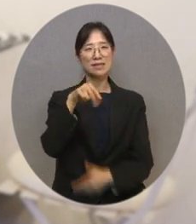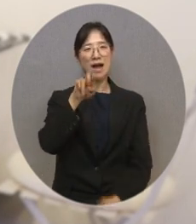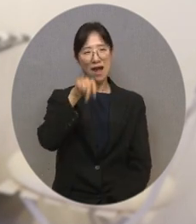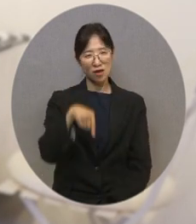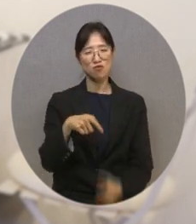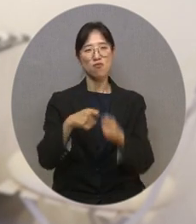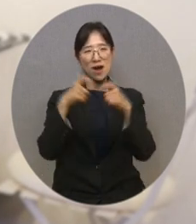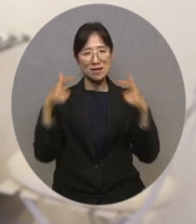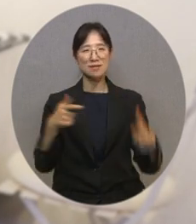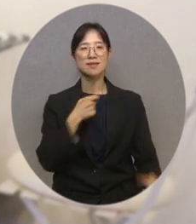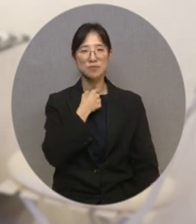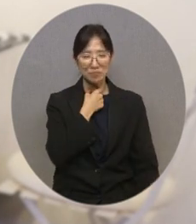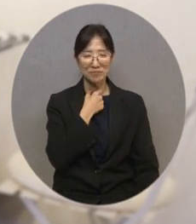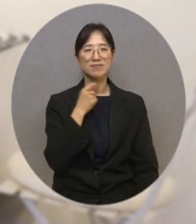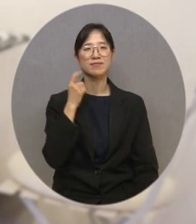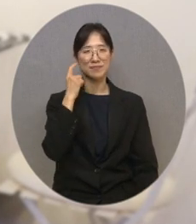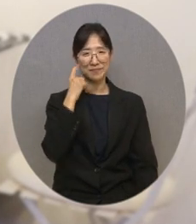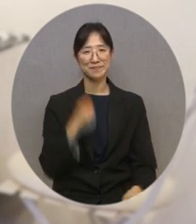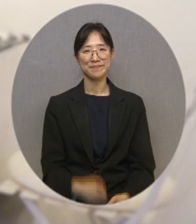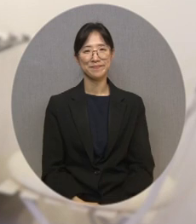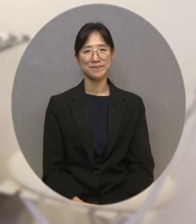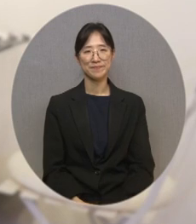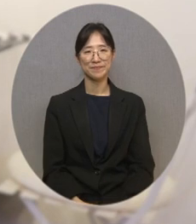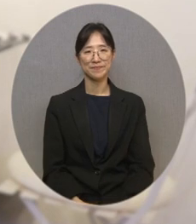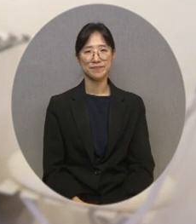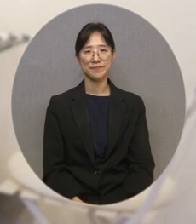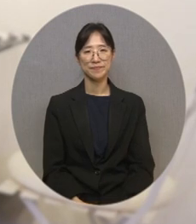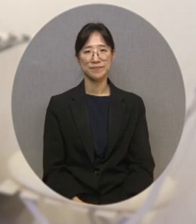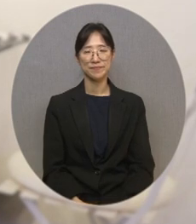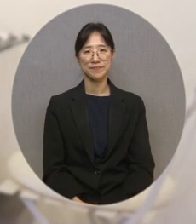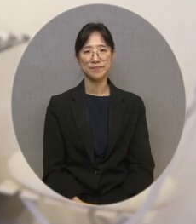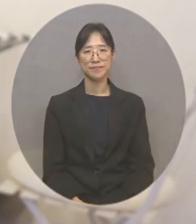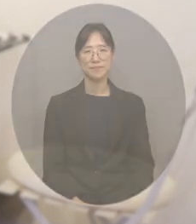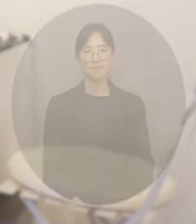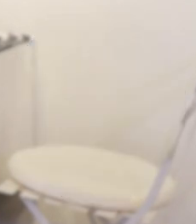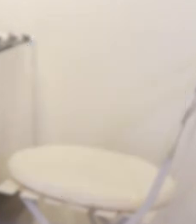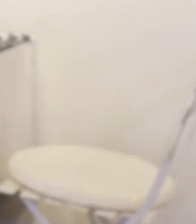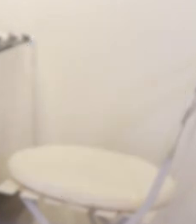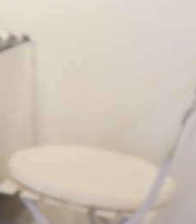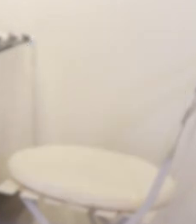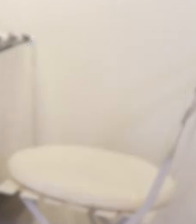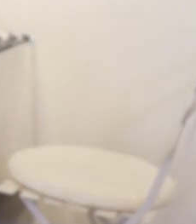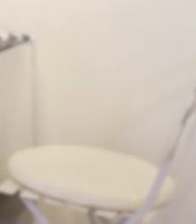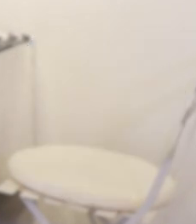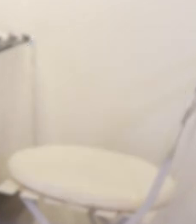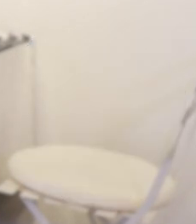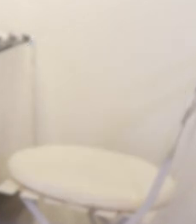확정되길 바란다고 합니다. 복지TV 뉴스 김서연입니다.